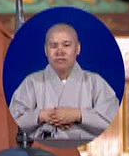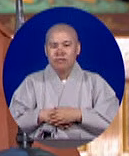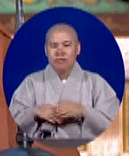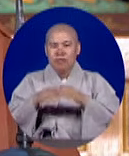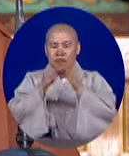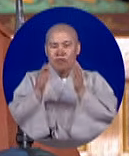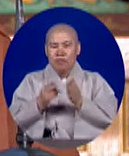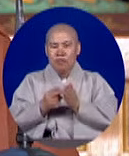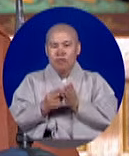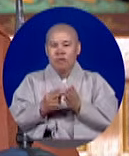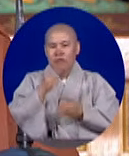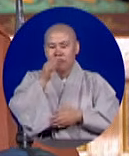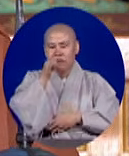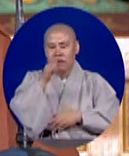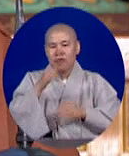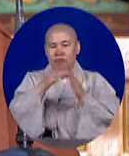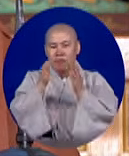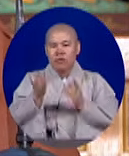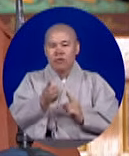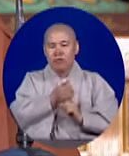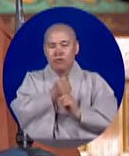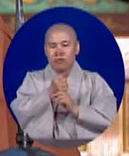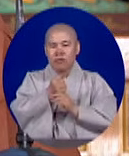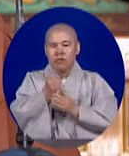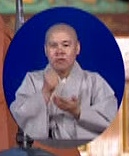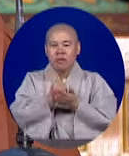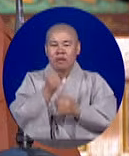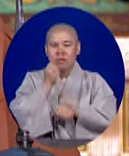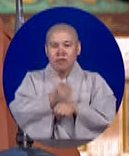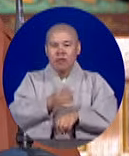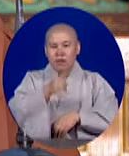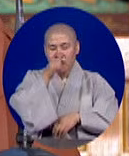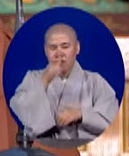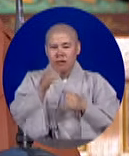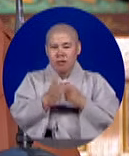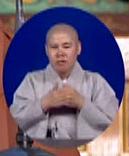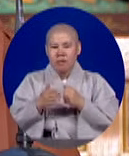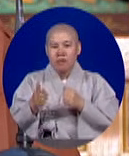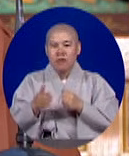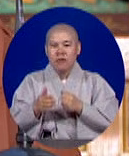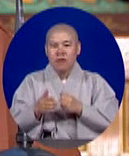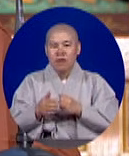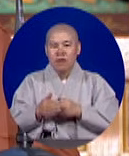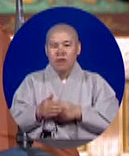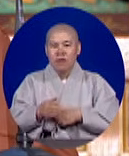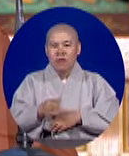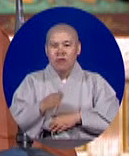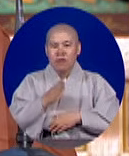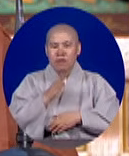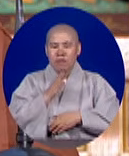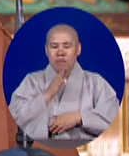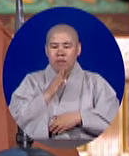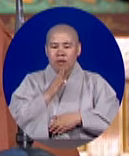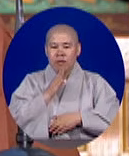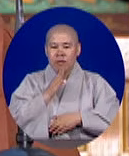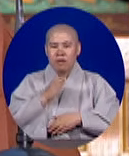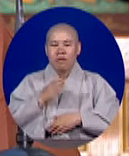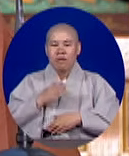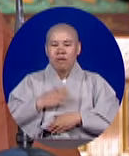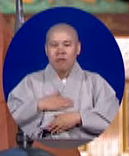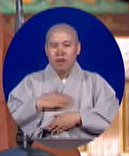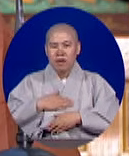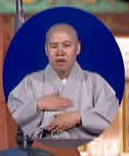일체 중생이 시류불성이니 일체 중생이 다 불성이 있으니 즉시 아의다. 바로 이것이